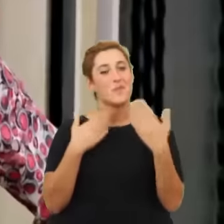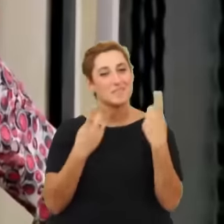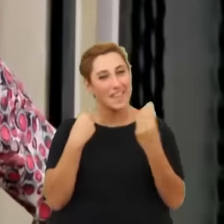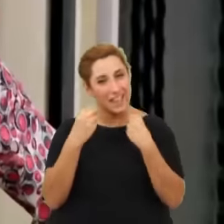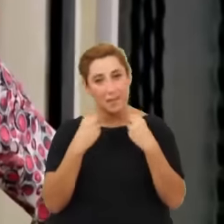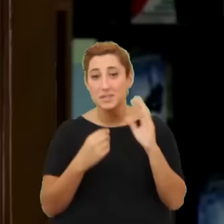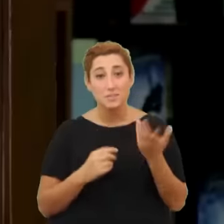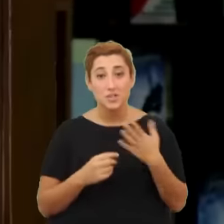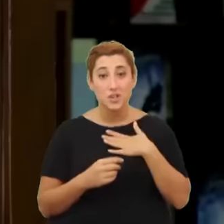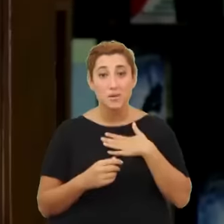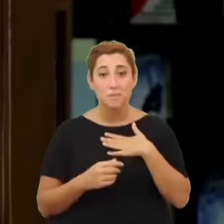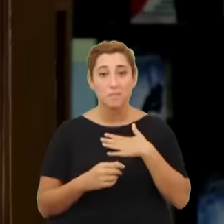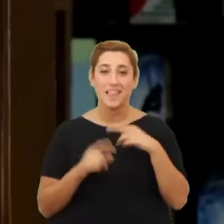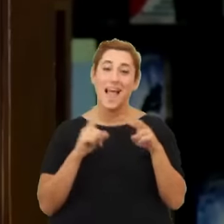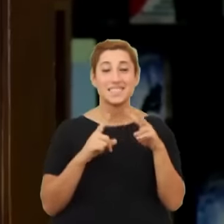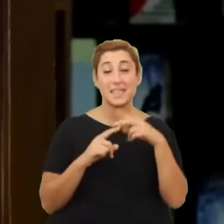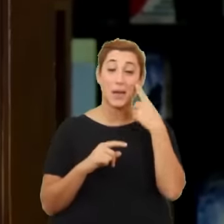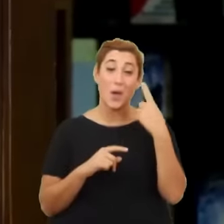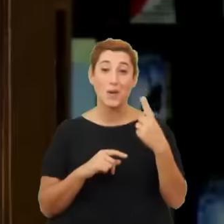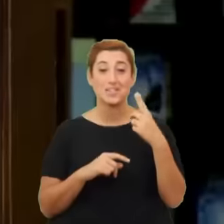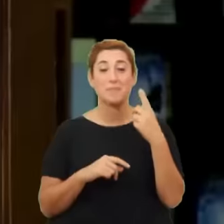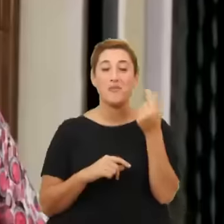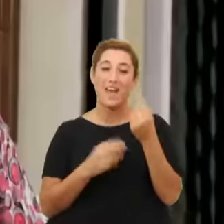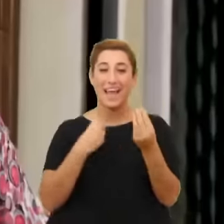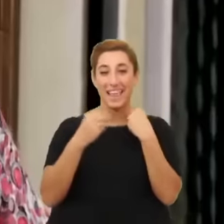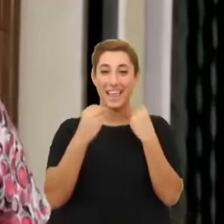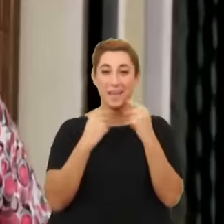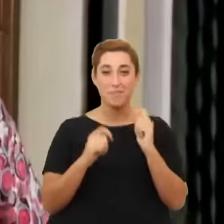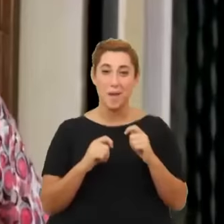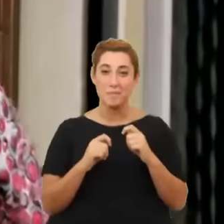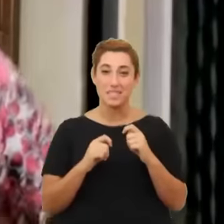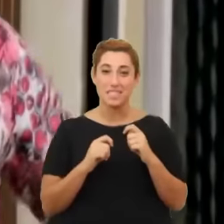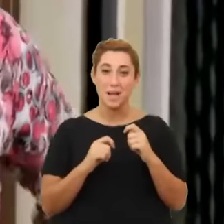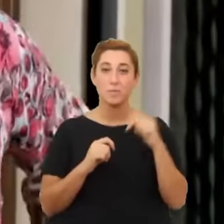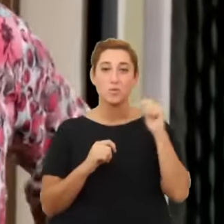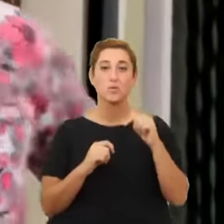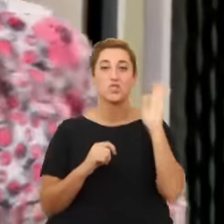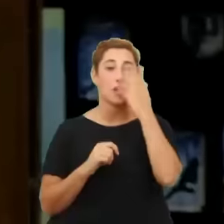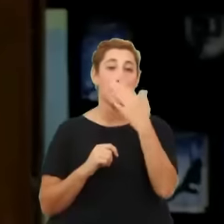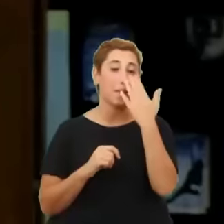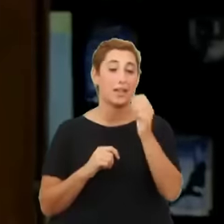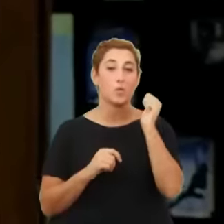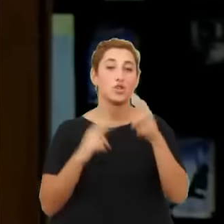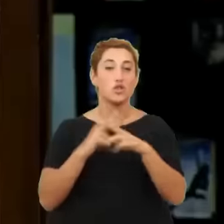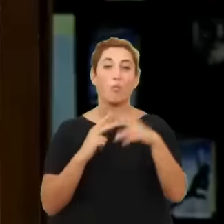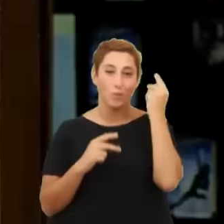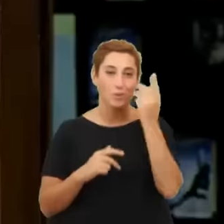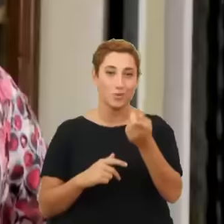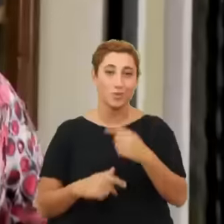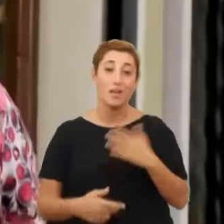bir şey yesem. Ha koçum? Nazlı'mı görsem, iki lokma bir şeyler yesem. Sen şu camda beklediğin günleri çabuk unuttun